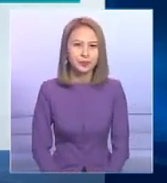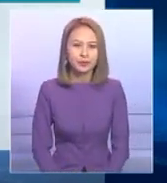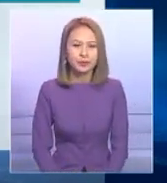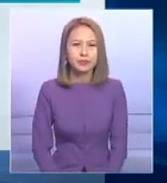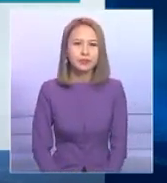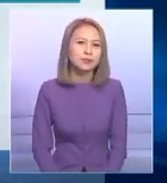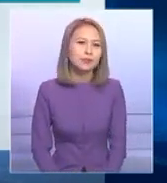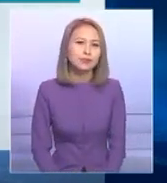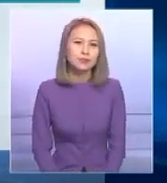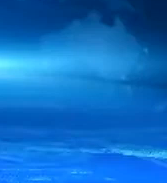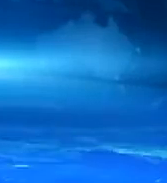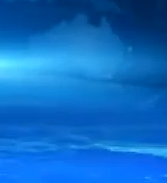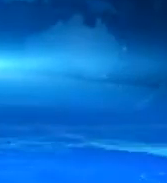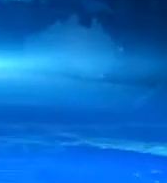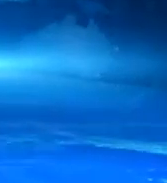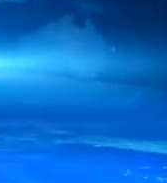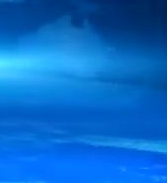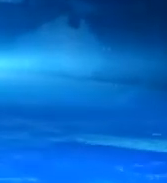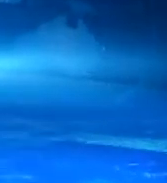асты.